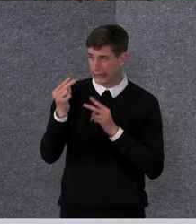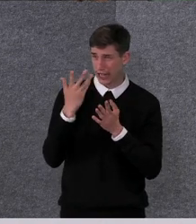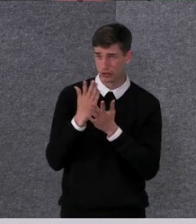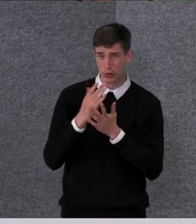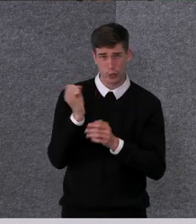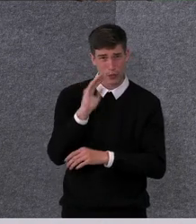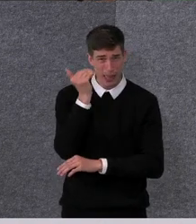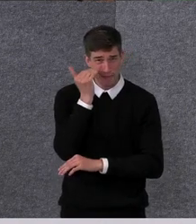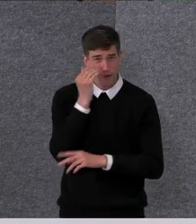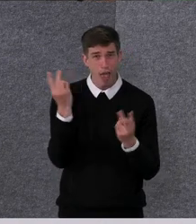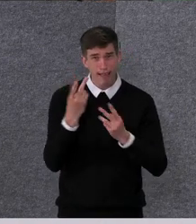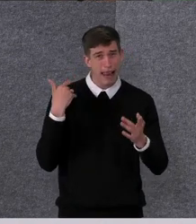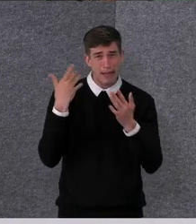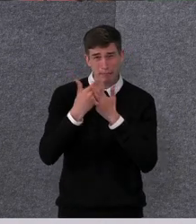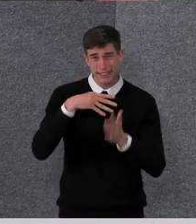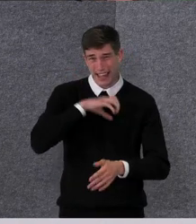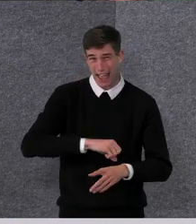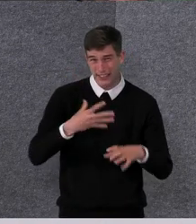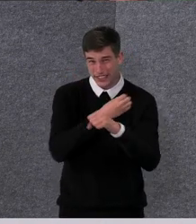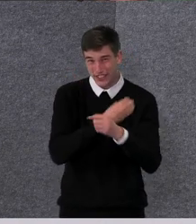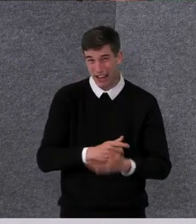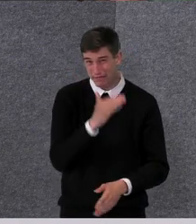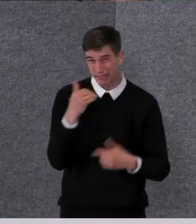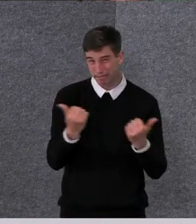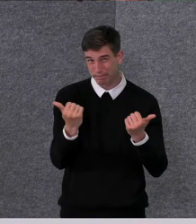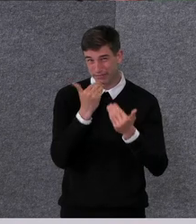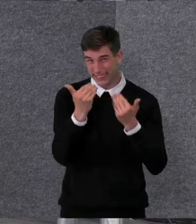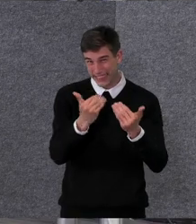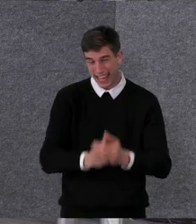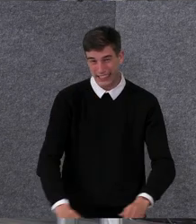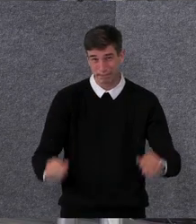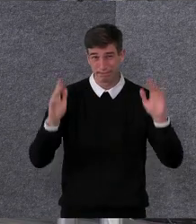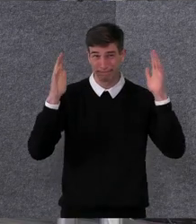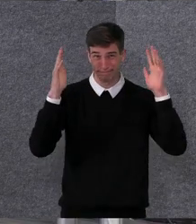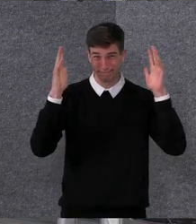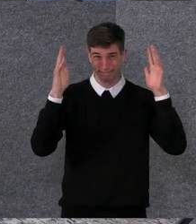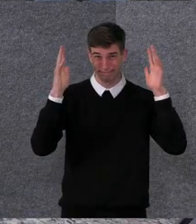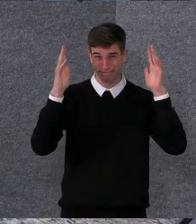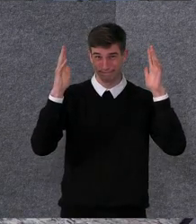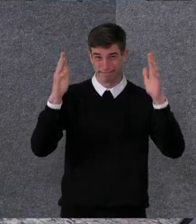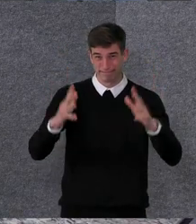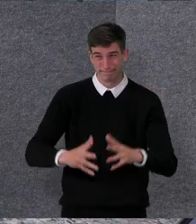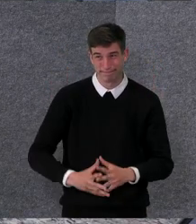aber trotzdem noch bis zum bitteren Ende mitgemacht hat. Ihr seid wirklich der absolute Oberknaller.